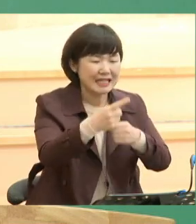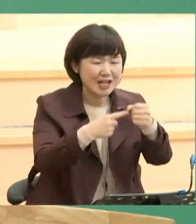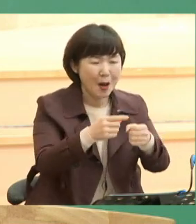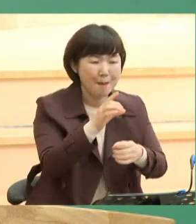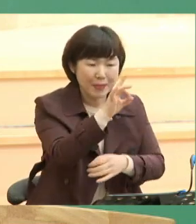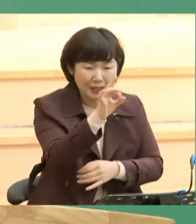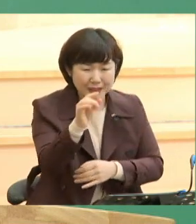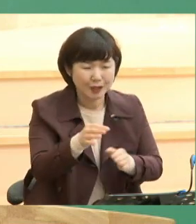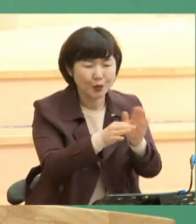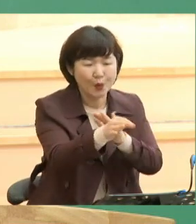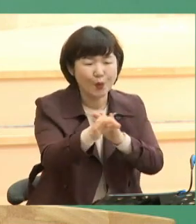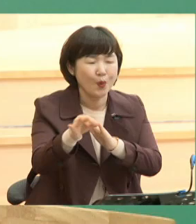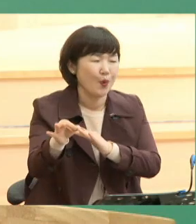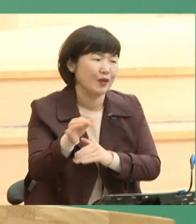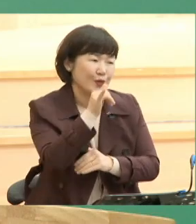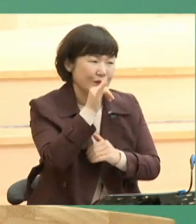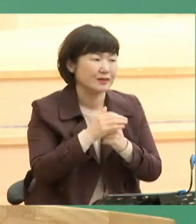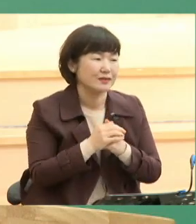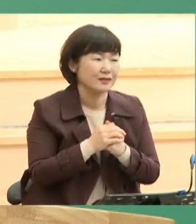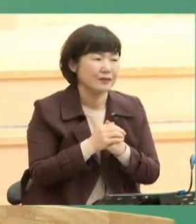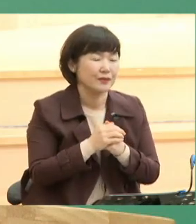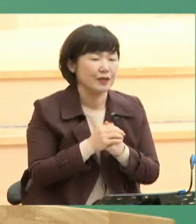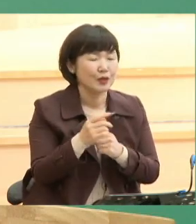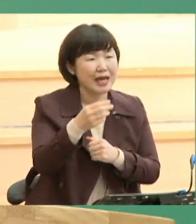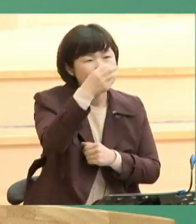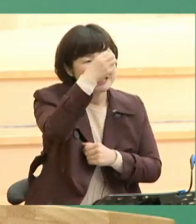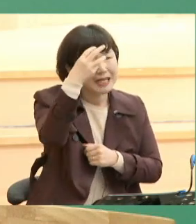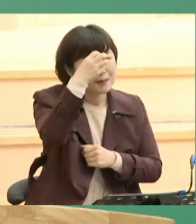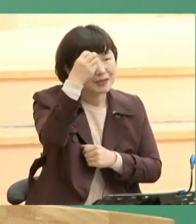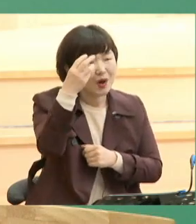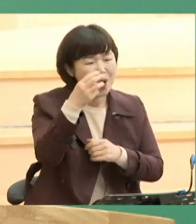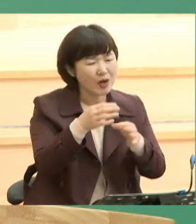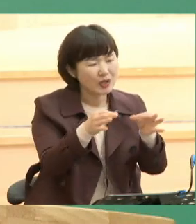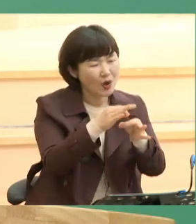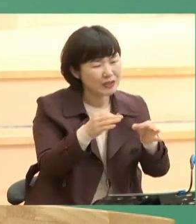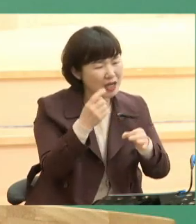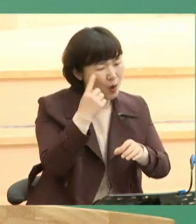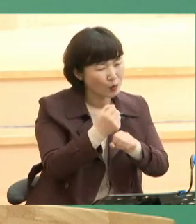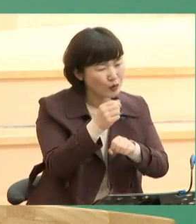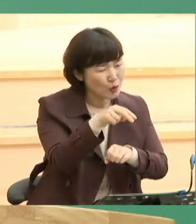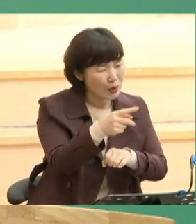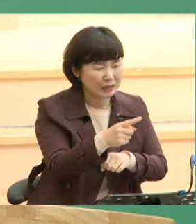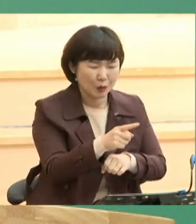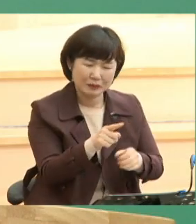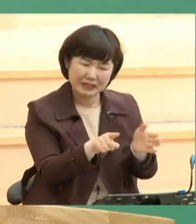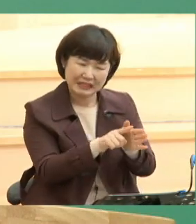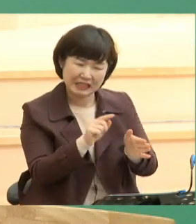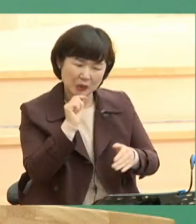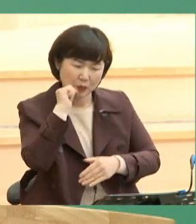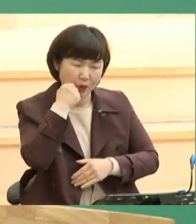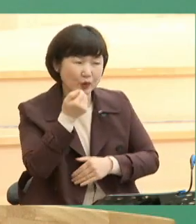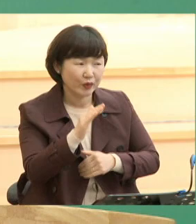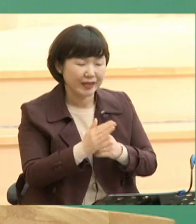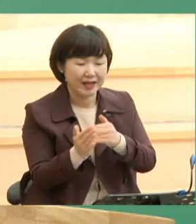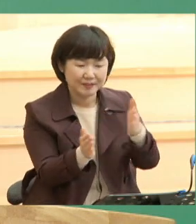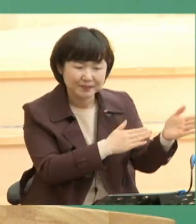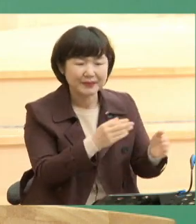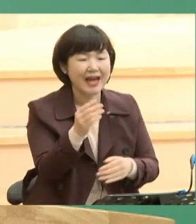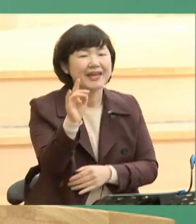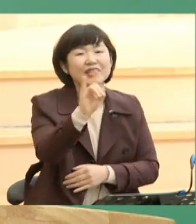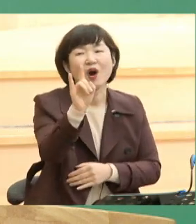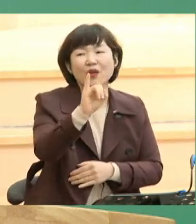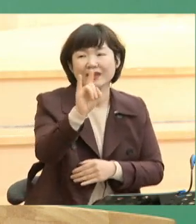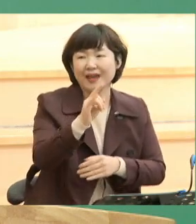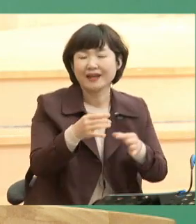나온 발표하면 우리가 또 또 의심해 볼 수 있죠 발리 생애 볼 수 있습니다마는 현대경제연구원 에서